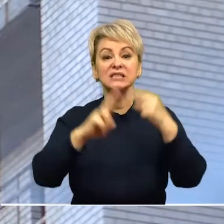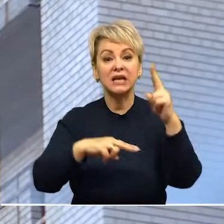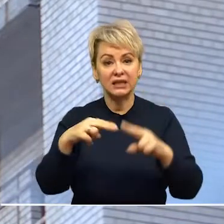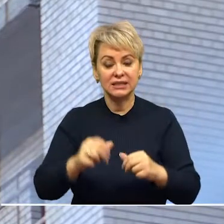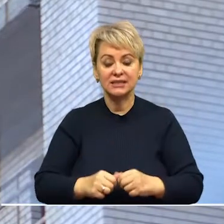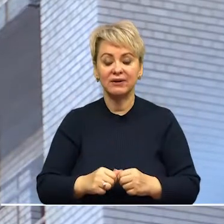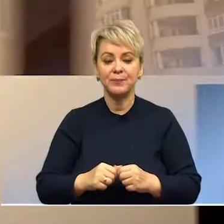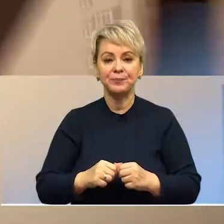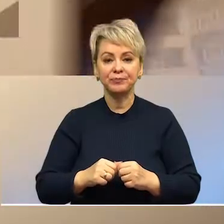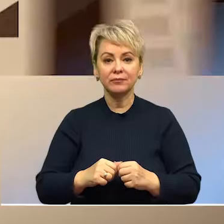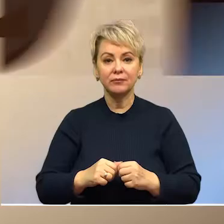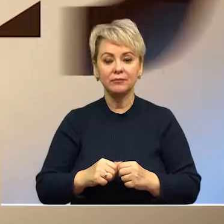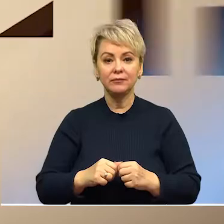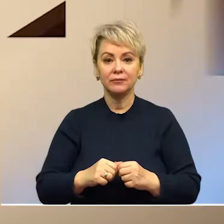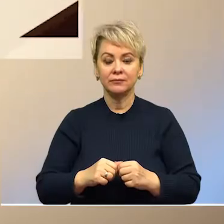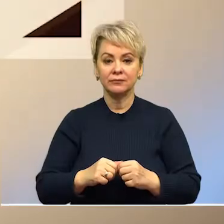строительства.